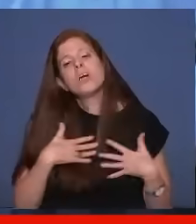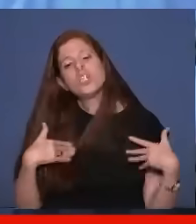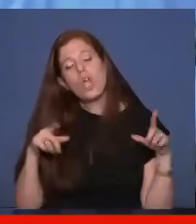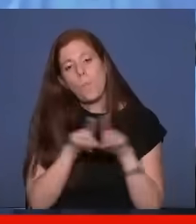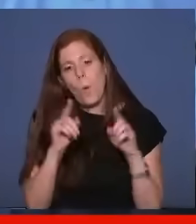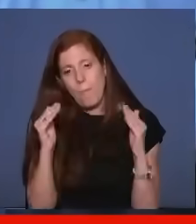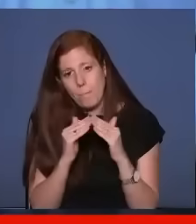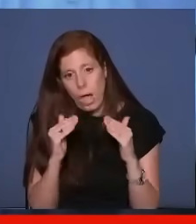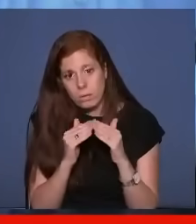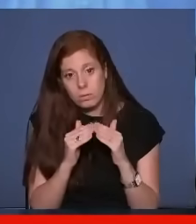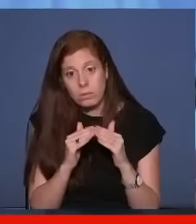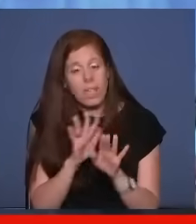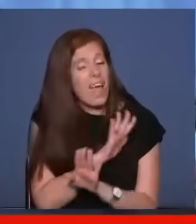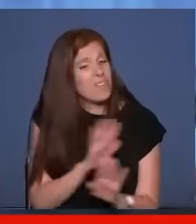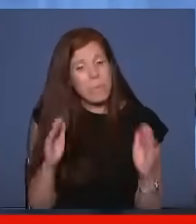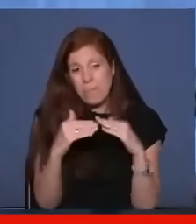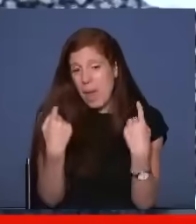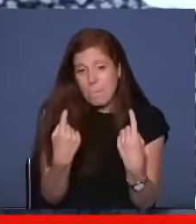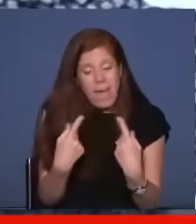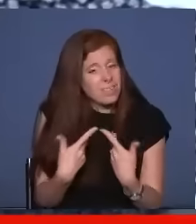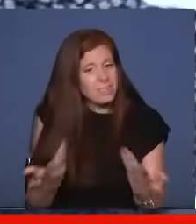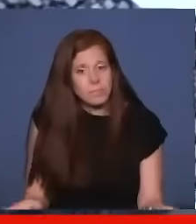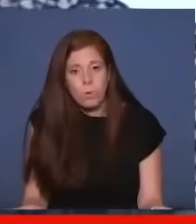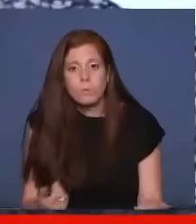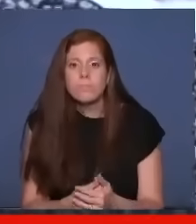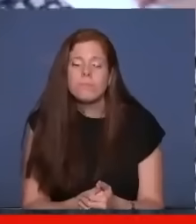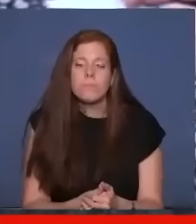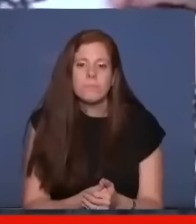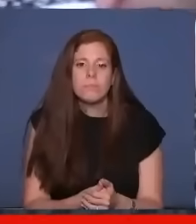בבית, אבל בלי הבית עצמו.